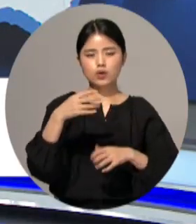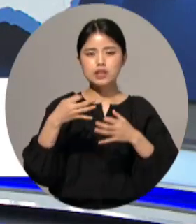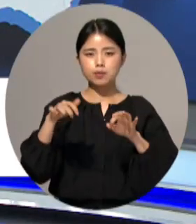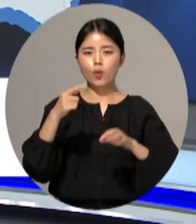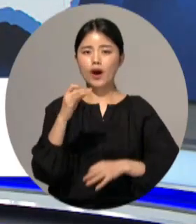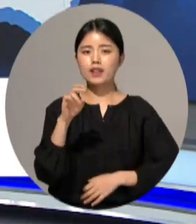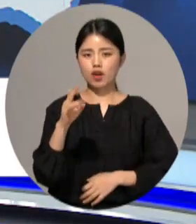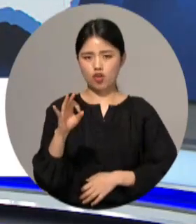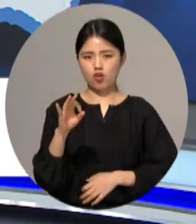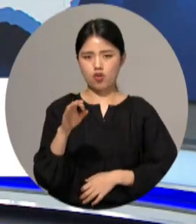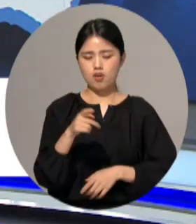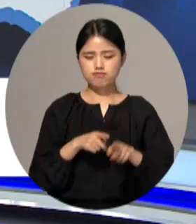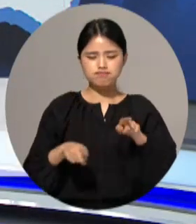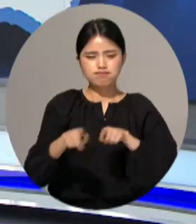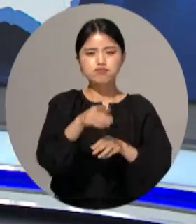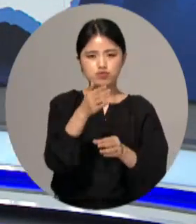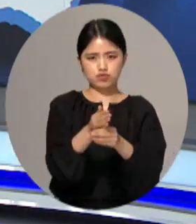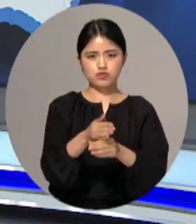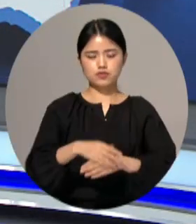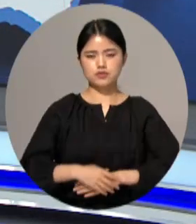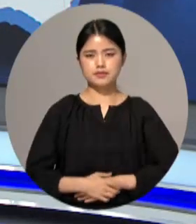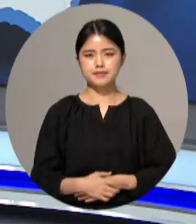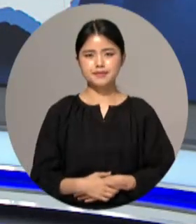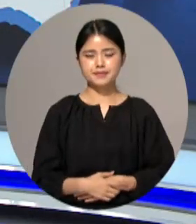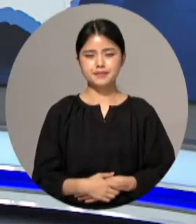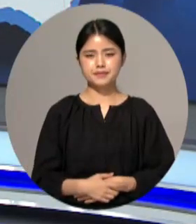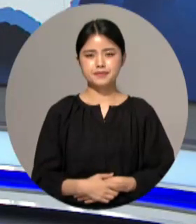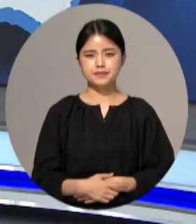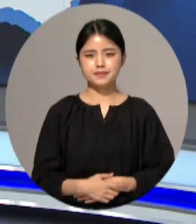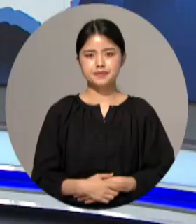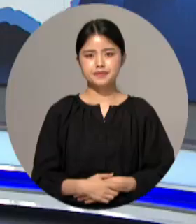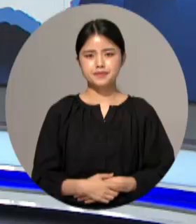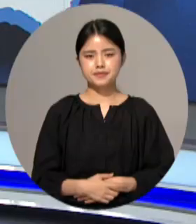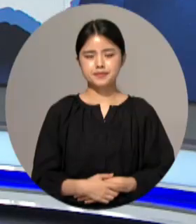만만치 않습니다 먼저 기말 기자가 전해 드리겠습니다